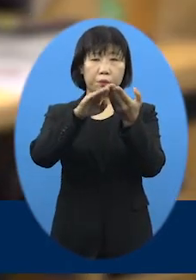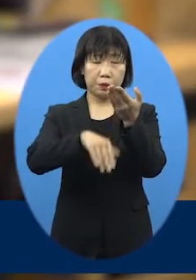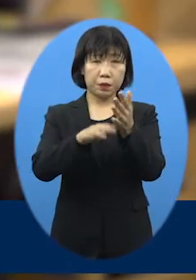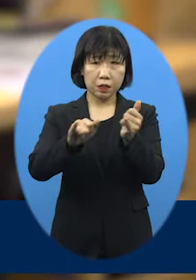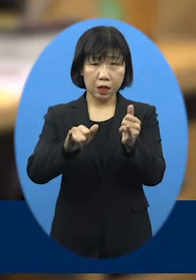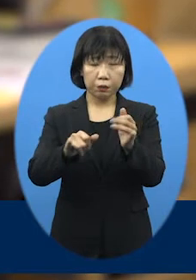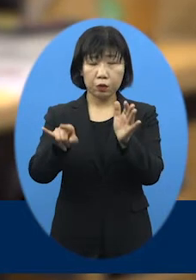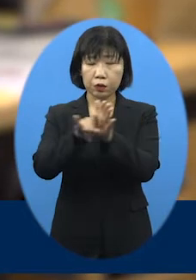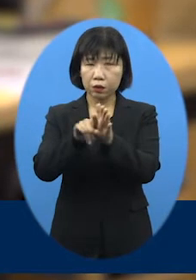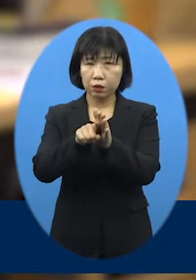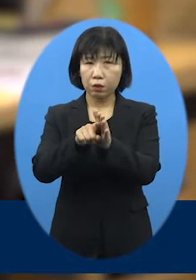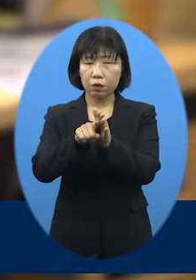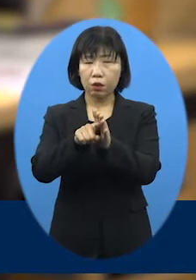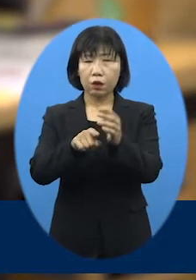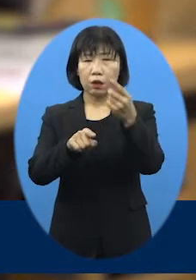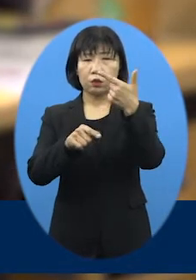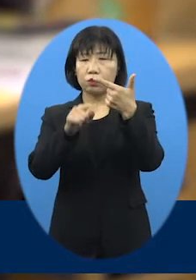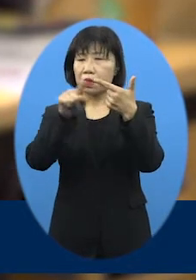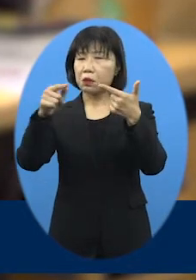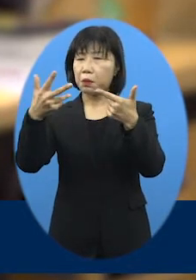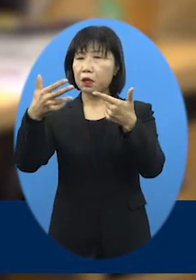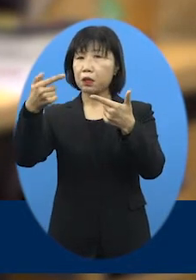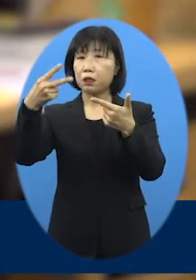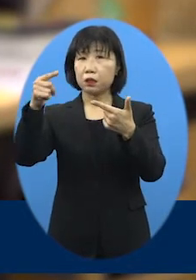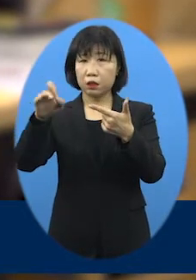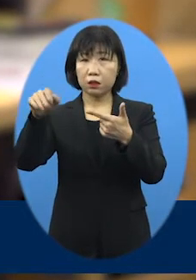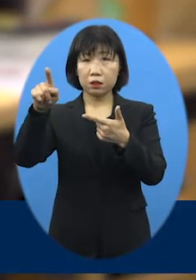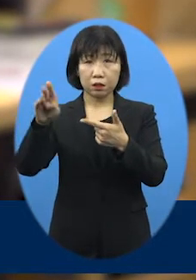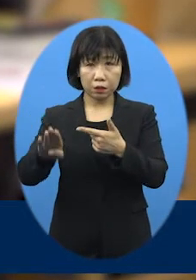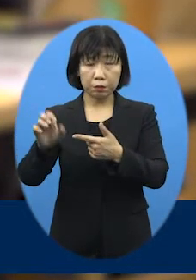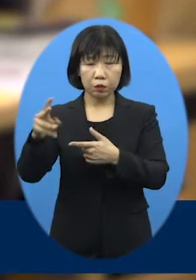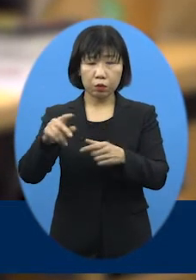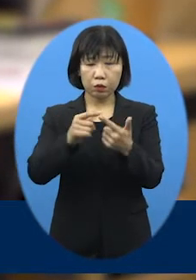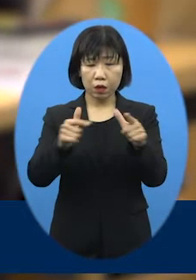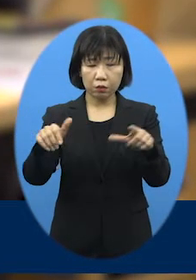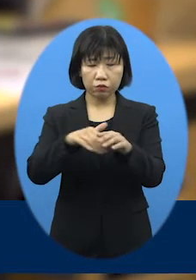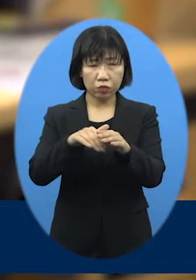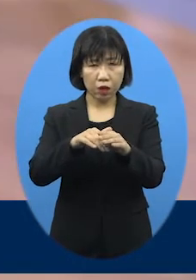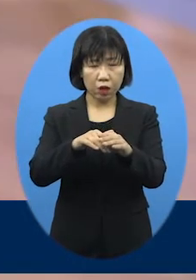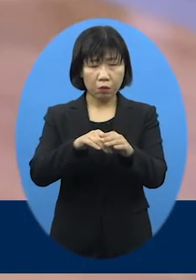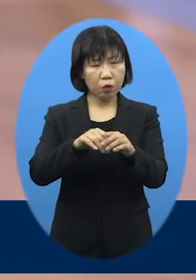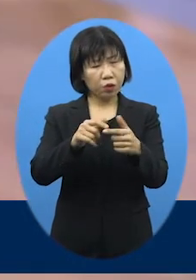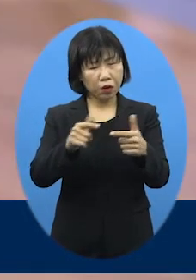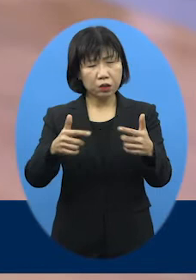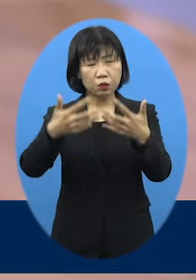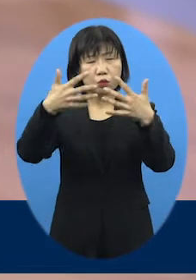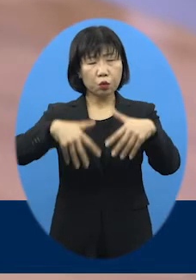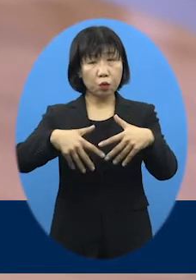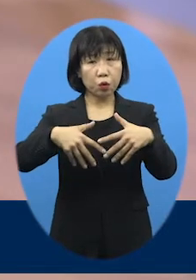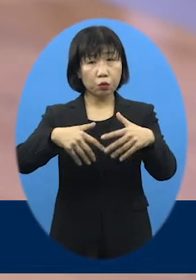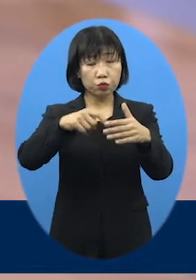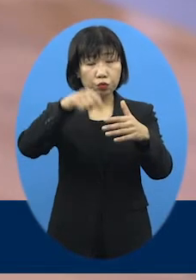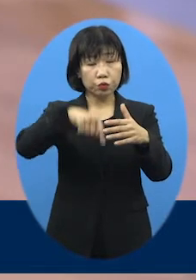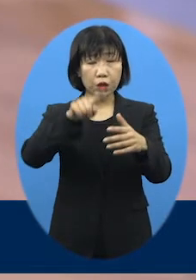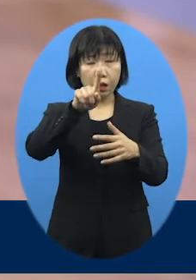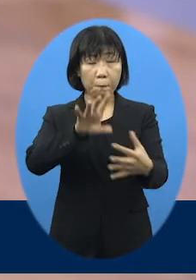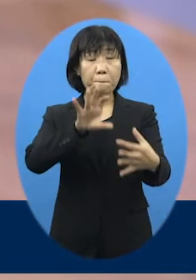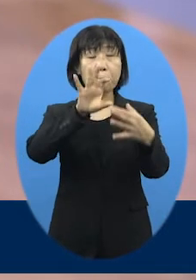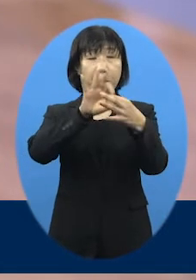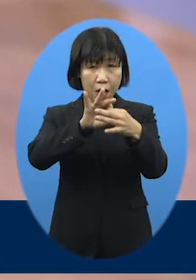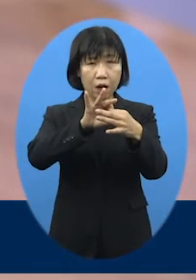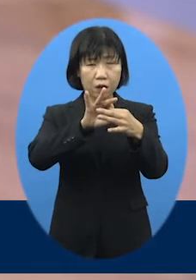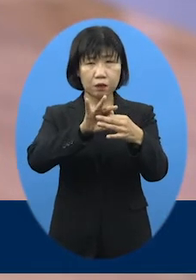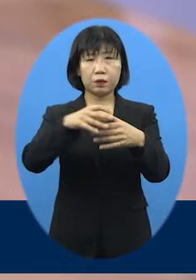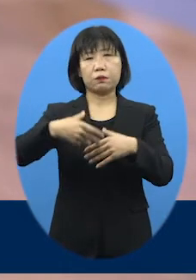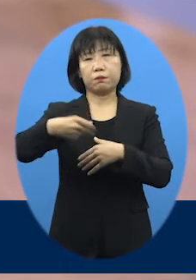신용등급 6에서 8 등극 차상위계층 간이과세자 다문화 다자녀 가구 중 하나의 조건을 충족하며